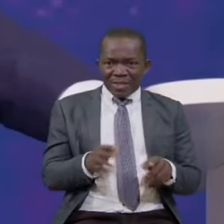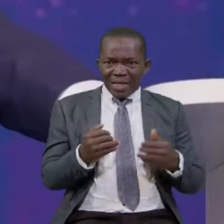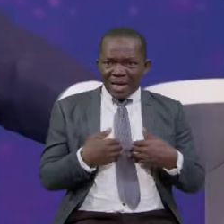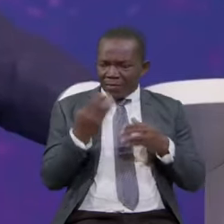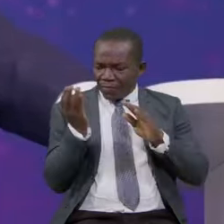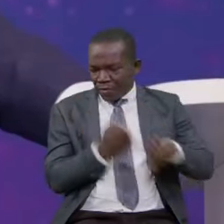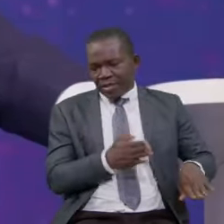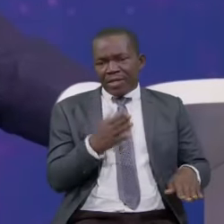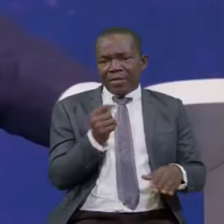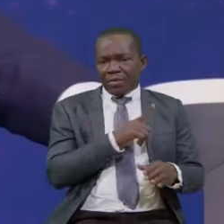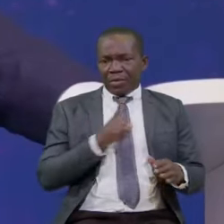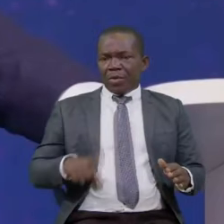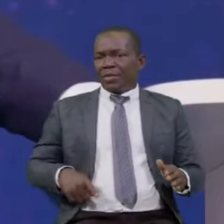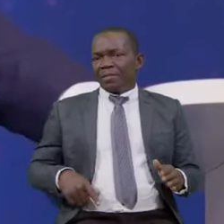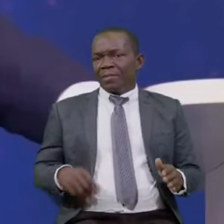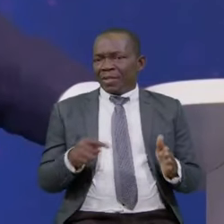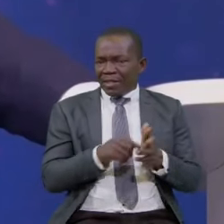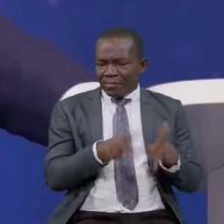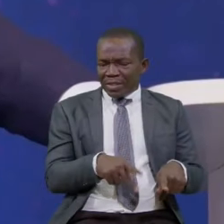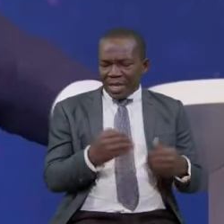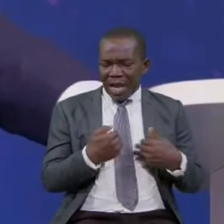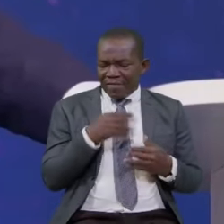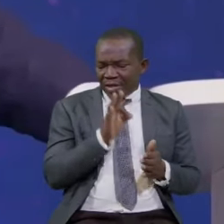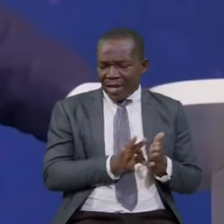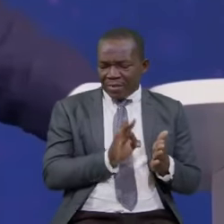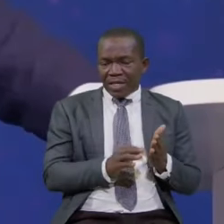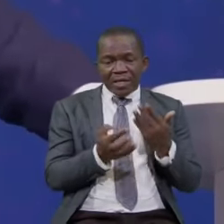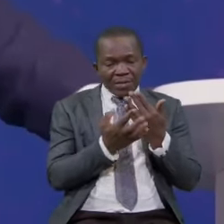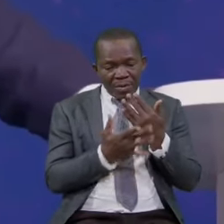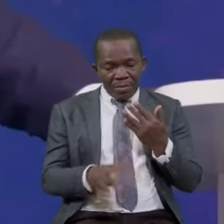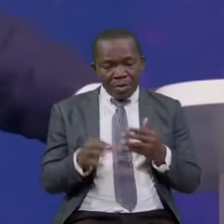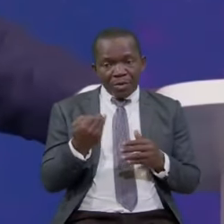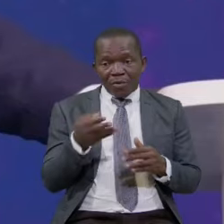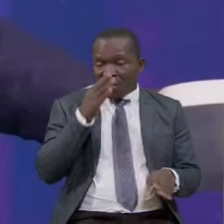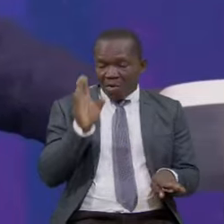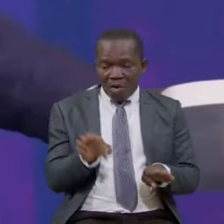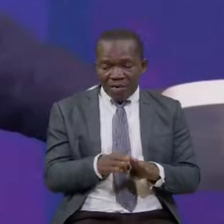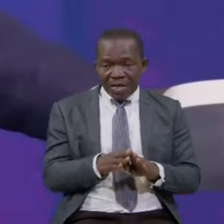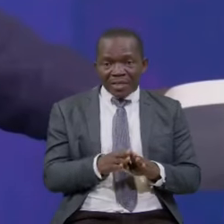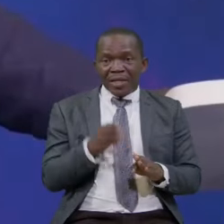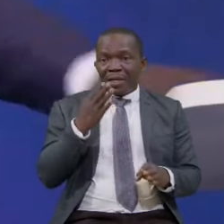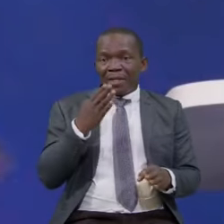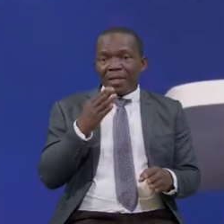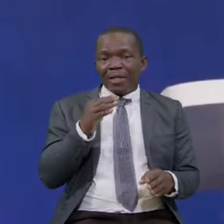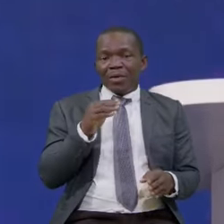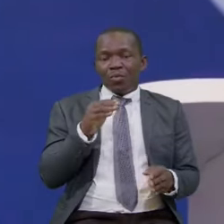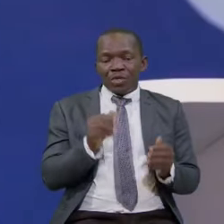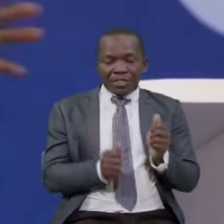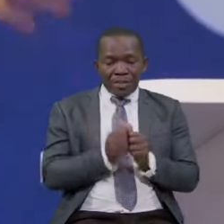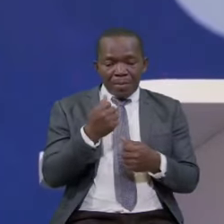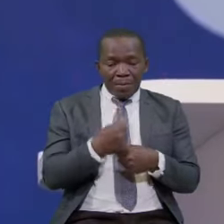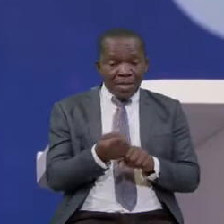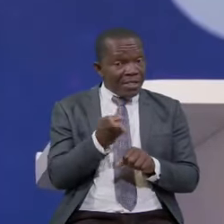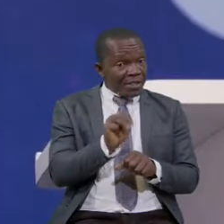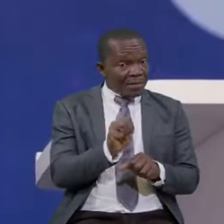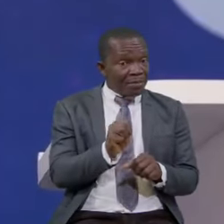et il a tenu pour profane le sang de l'Alliance par lequel a été sanctifié et qui aura outrage